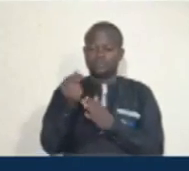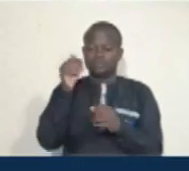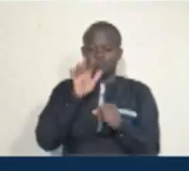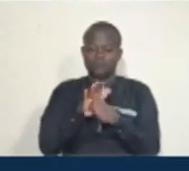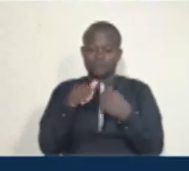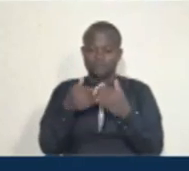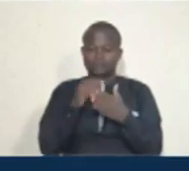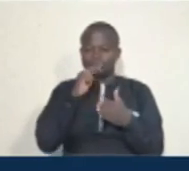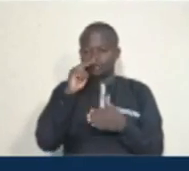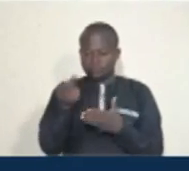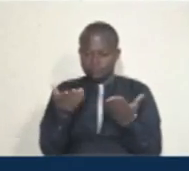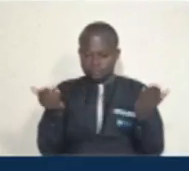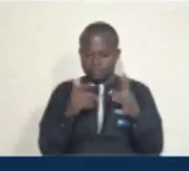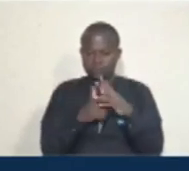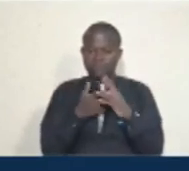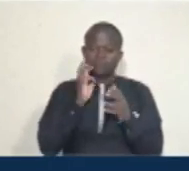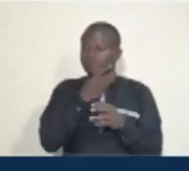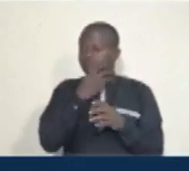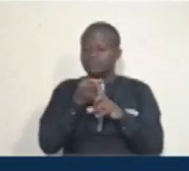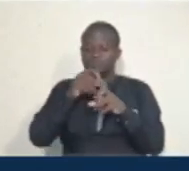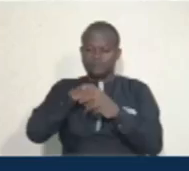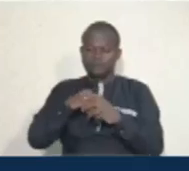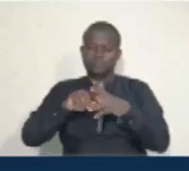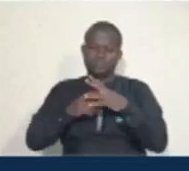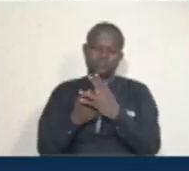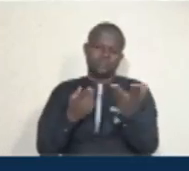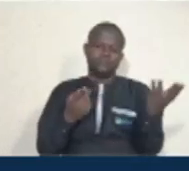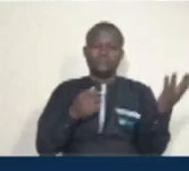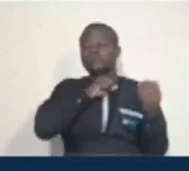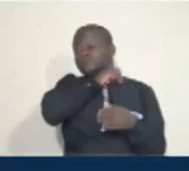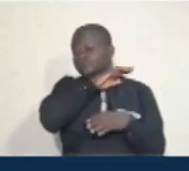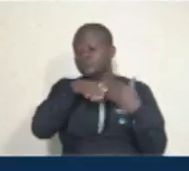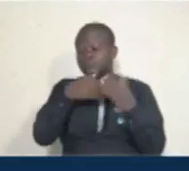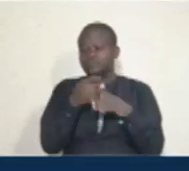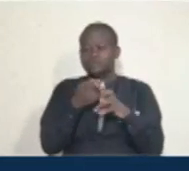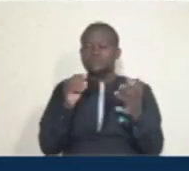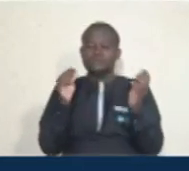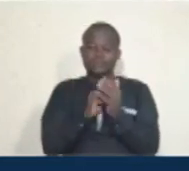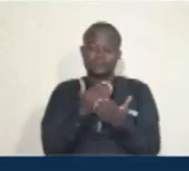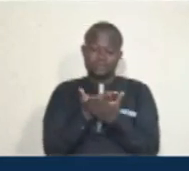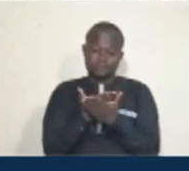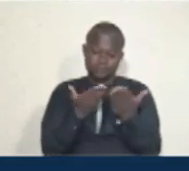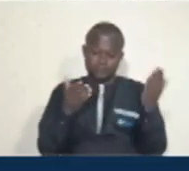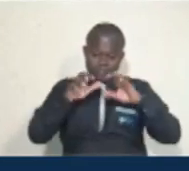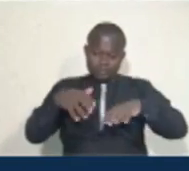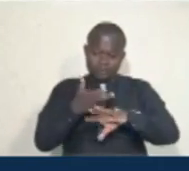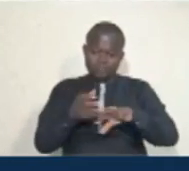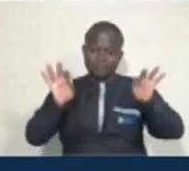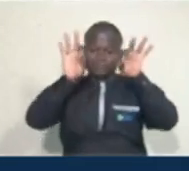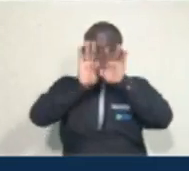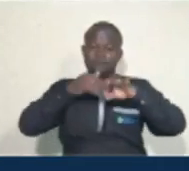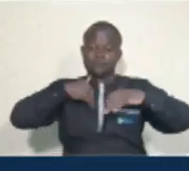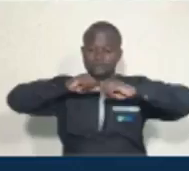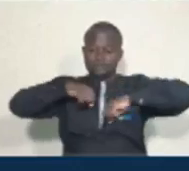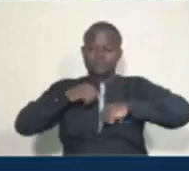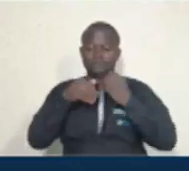rero igisubizo nuko tutangiriraho amazi aturuka, dutangiriraho iyo myanda yose ituruka. Ikindi ni ugusaba abantu bacukura amabuye y'agaciro bafite amasezerano